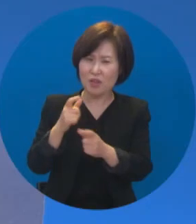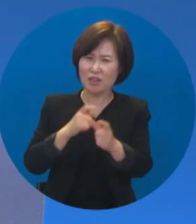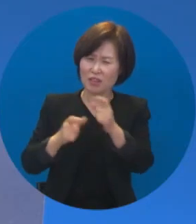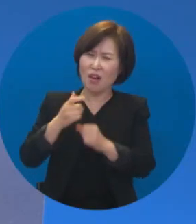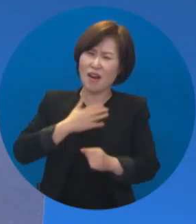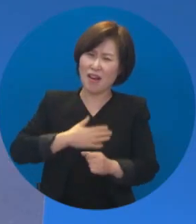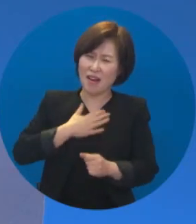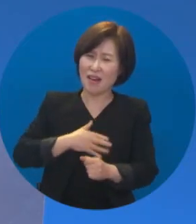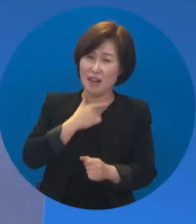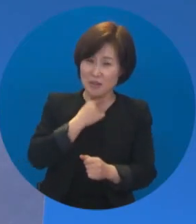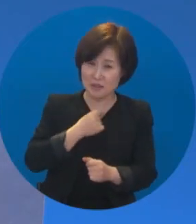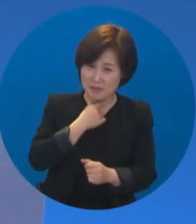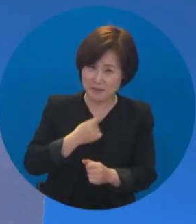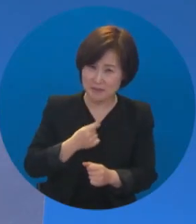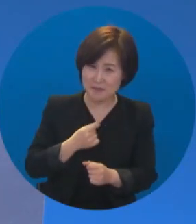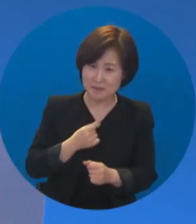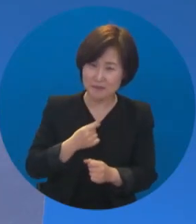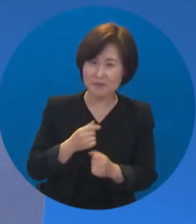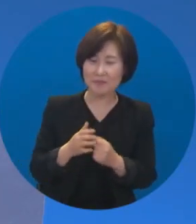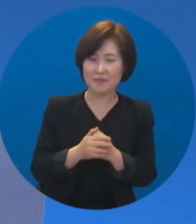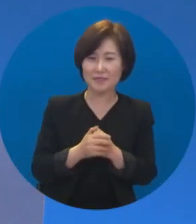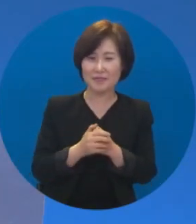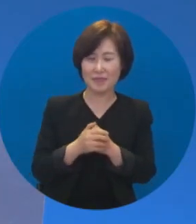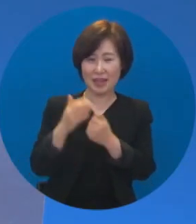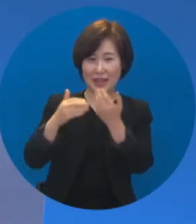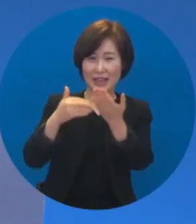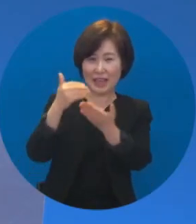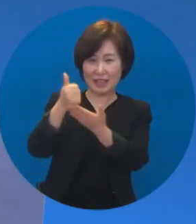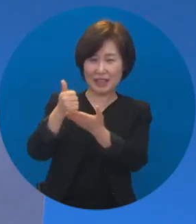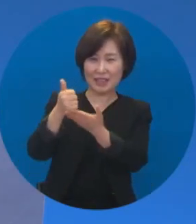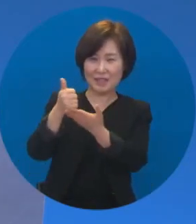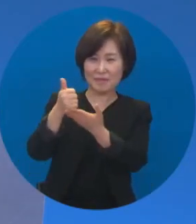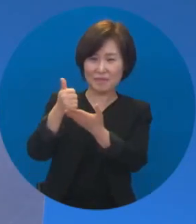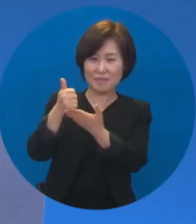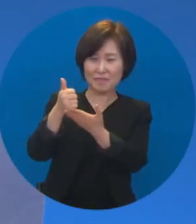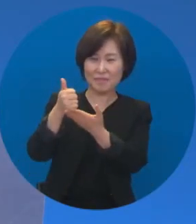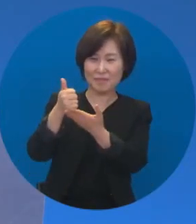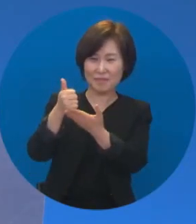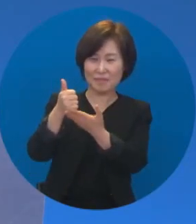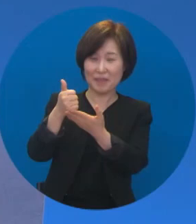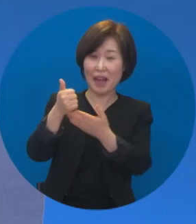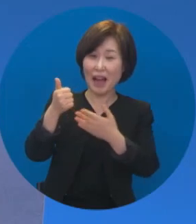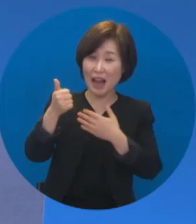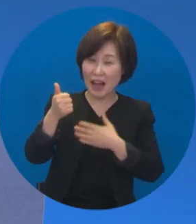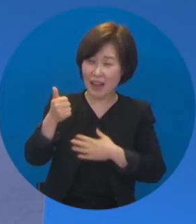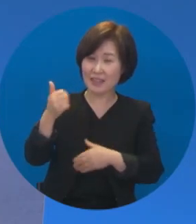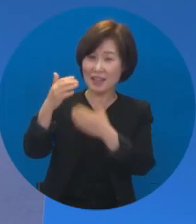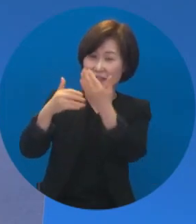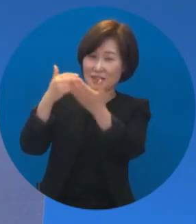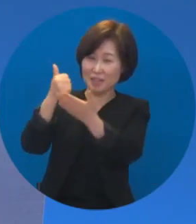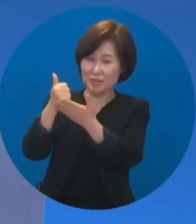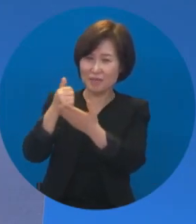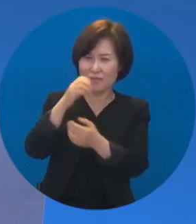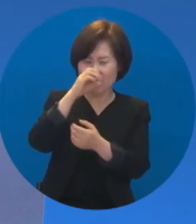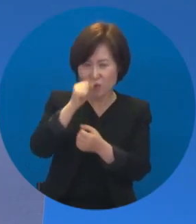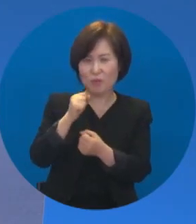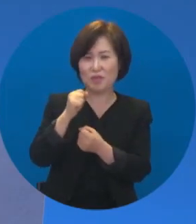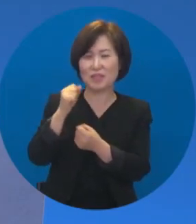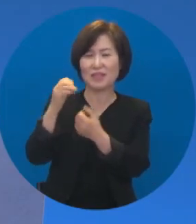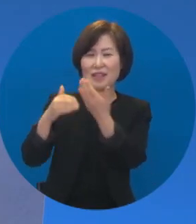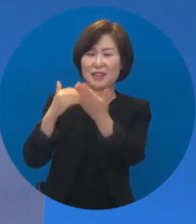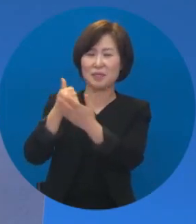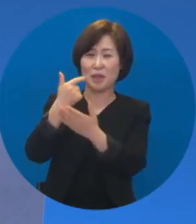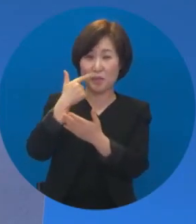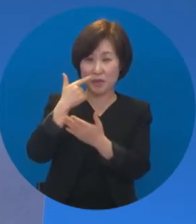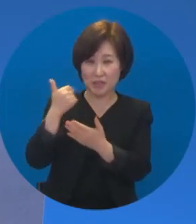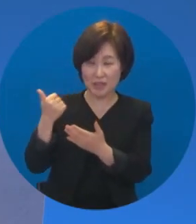공동체 생활을 하면서 제가 배운 하나님, 제가 알게 된 하나님은 좋으신 아버지였어요. 아멘.